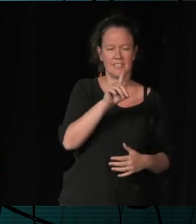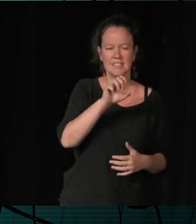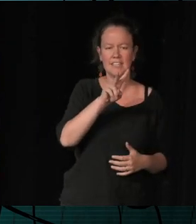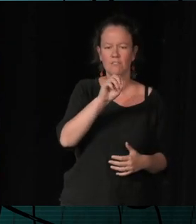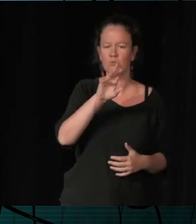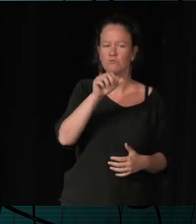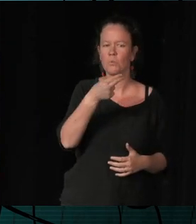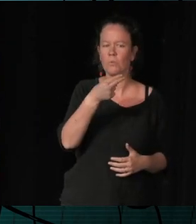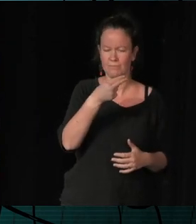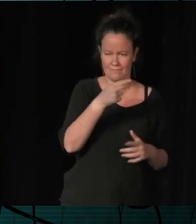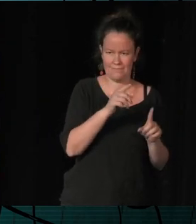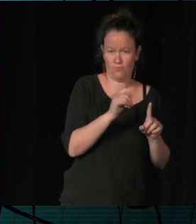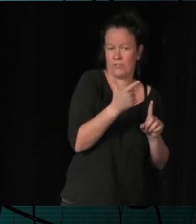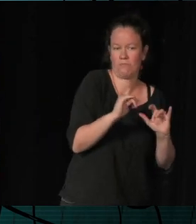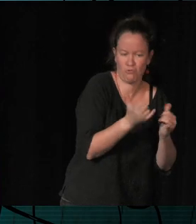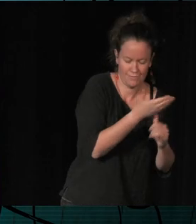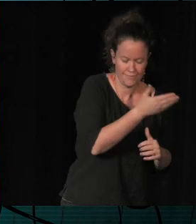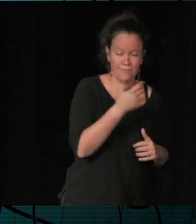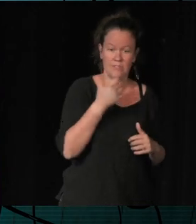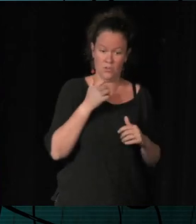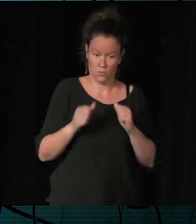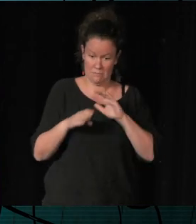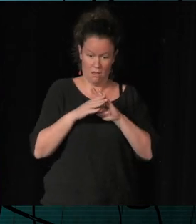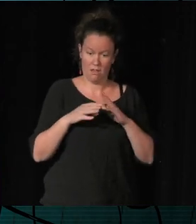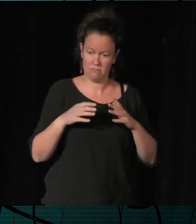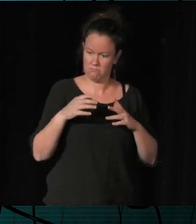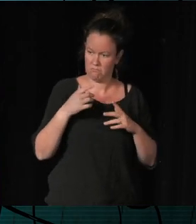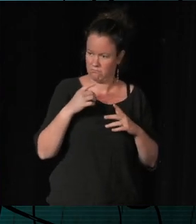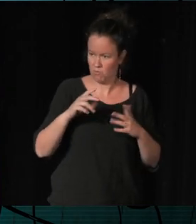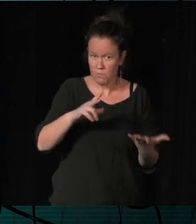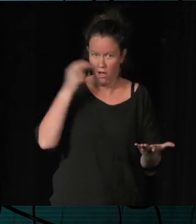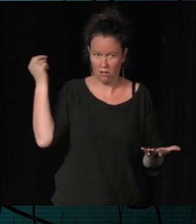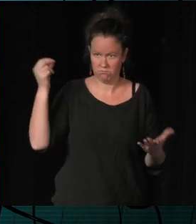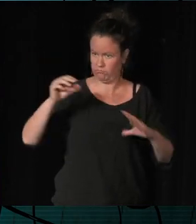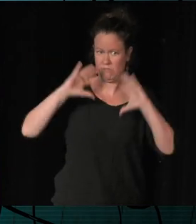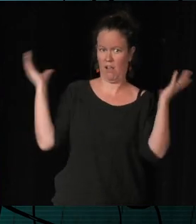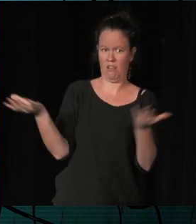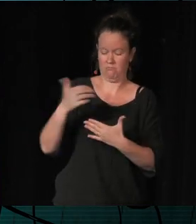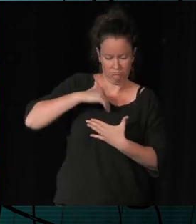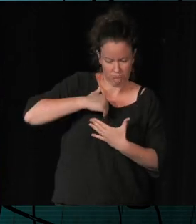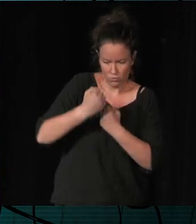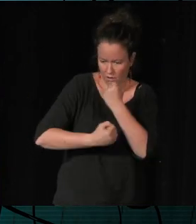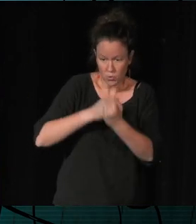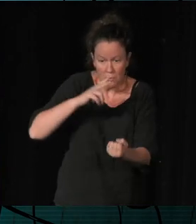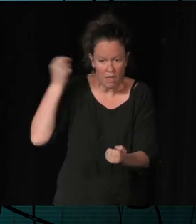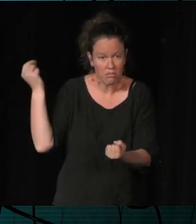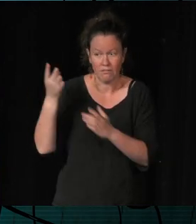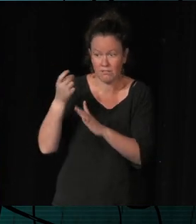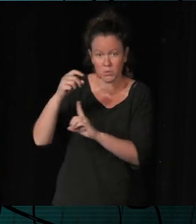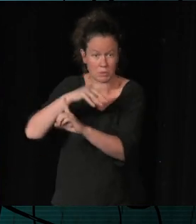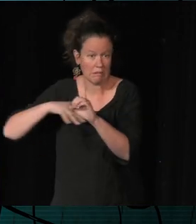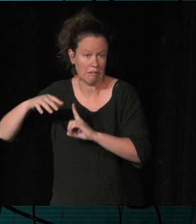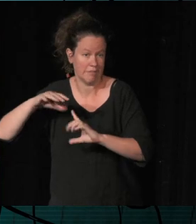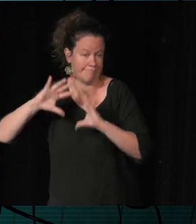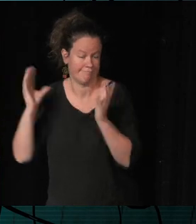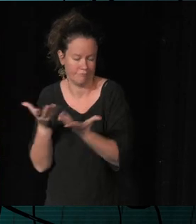très universel, mais qui part d'un sentiment très profond et lié à un mal-être sociétal vraiment spécifique à leur pays, mais ils arrivent à en faire